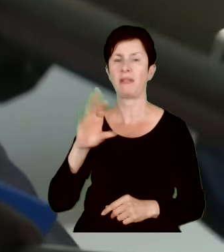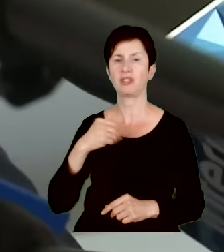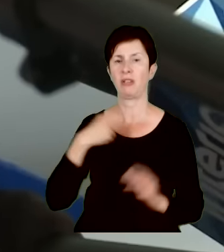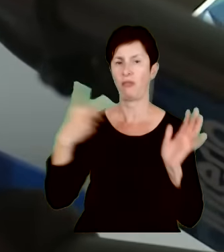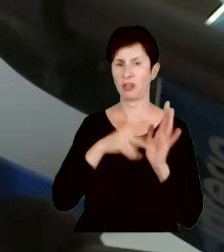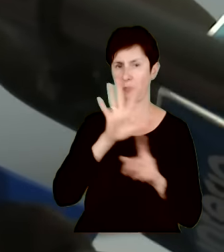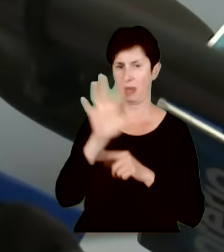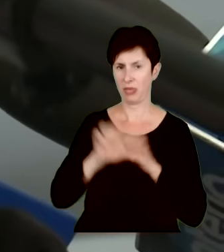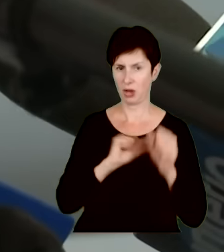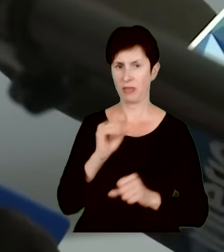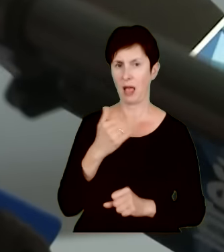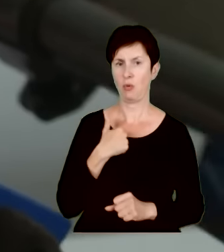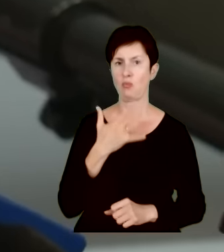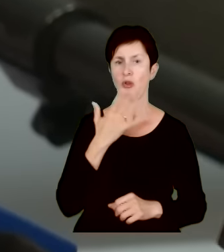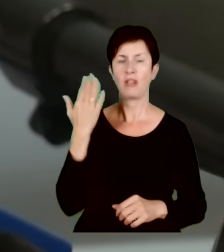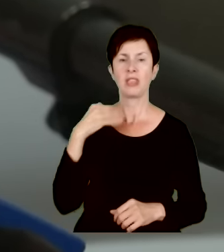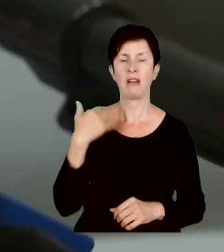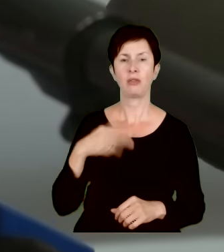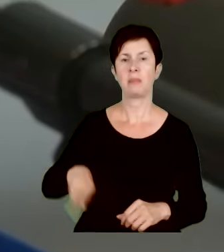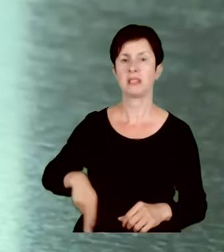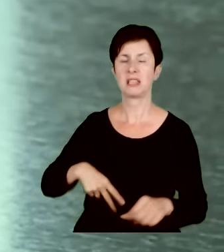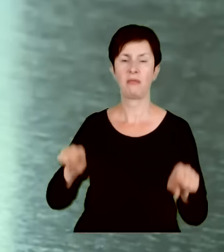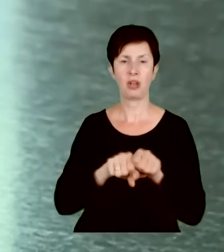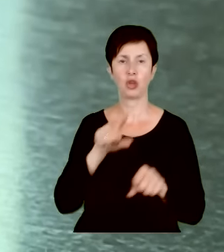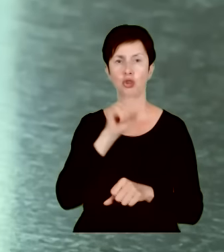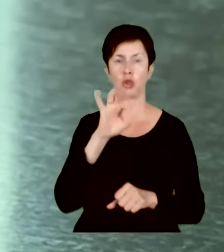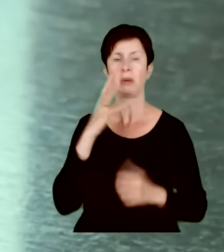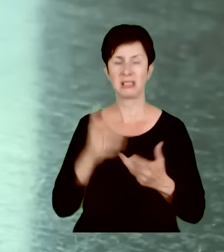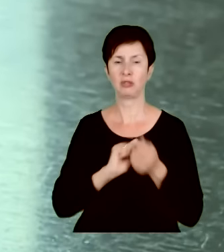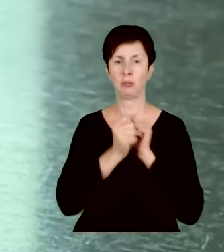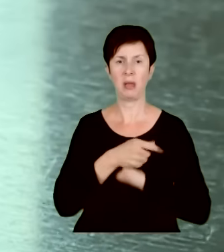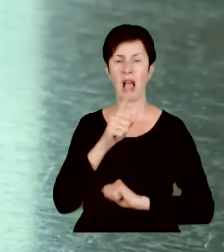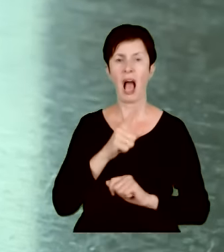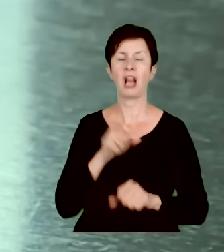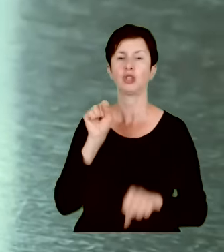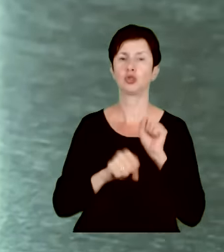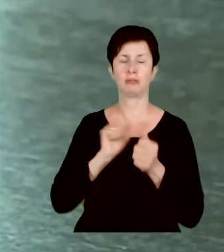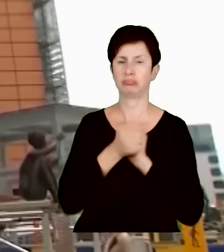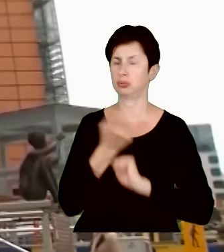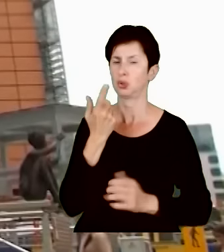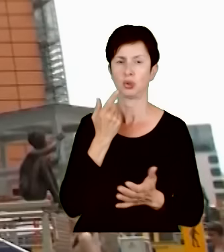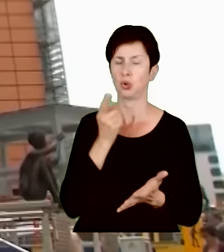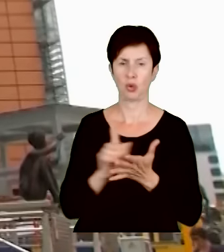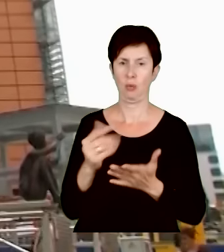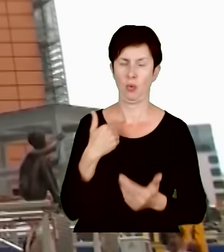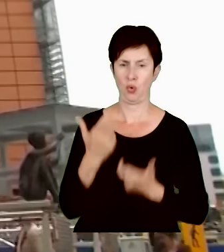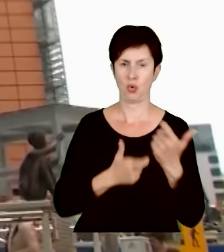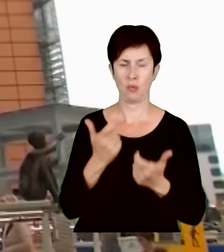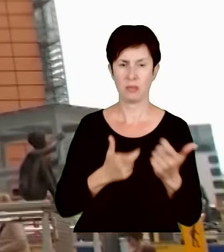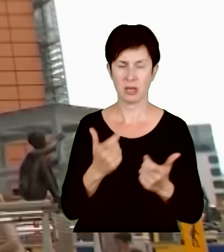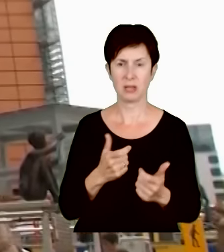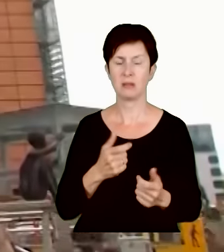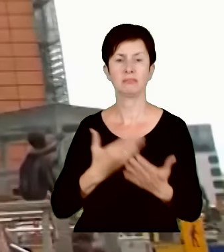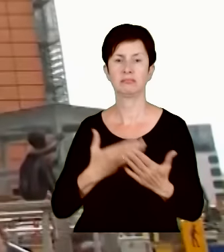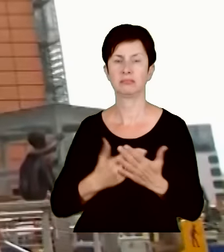ówczesny minister sprawiedliwości Zbigniew Ziobro chciał to zmienić ale reformy sądownictwa nie przeprowadzono między innymi ze względu na opór